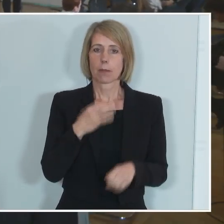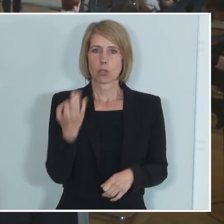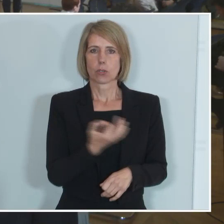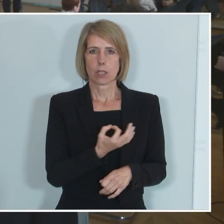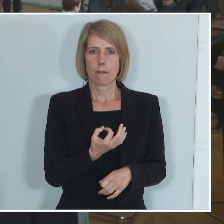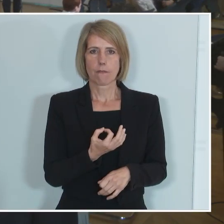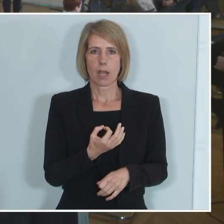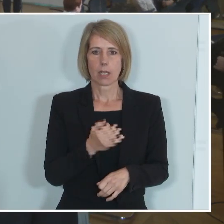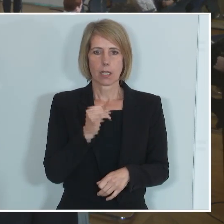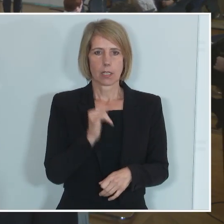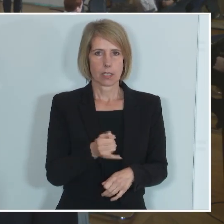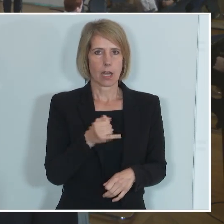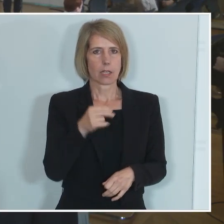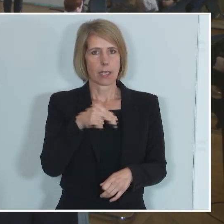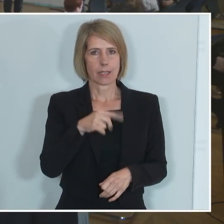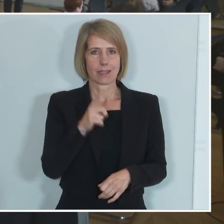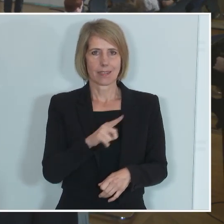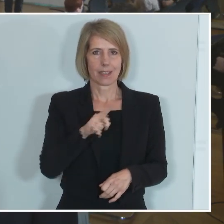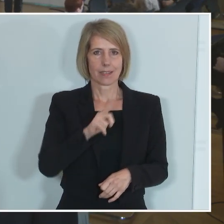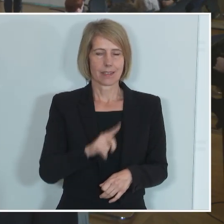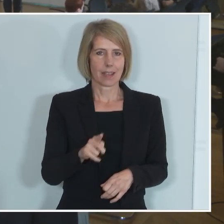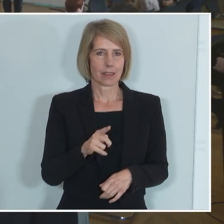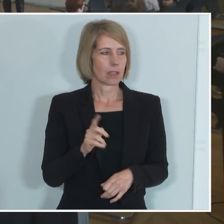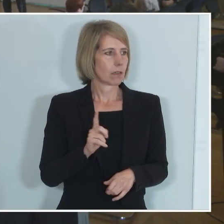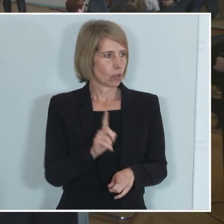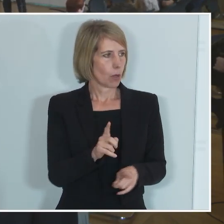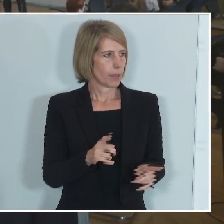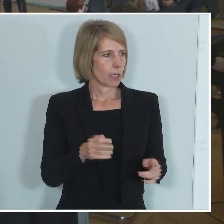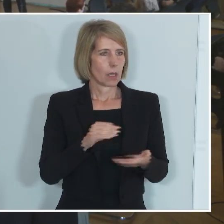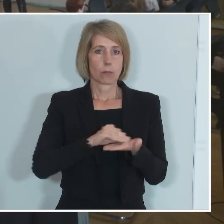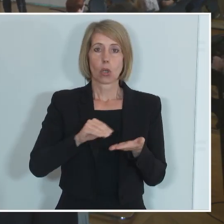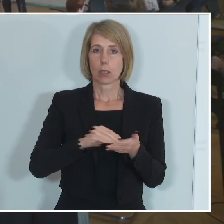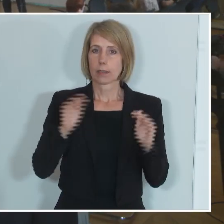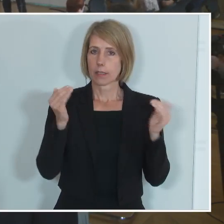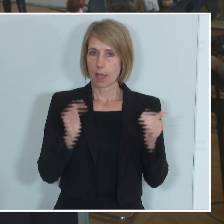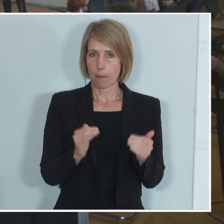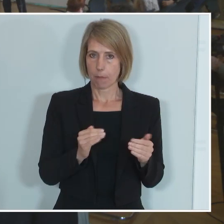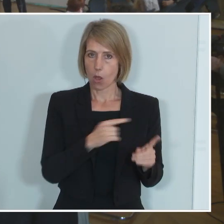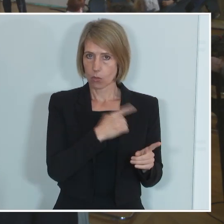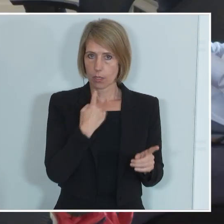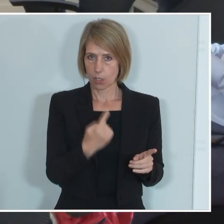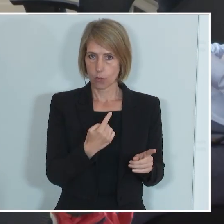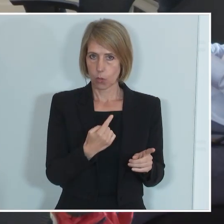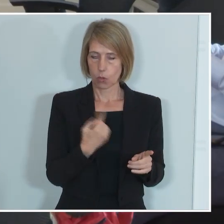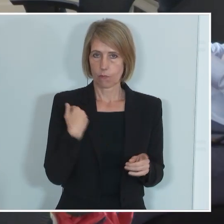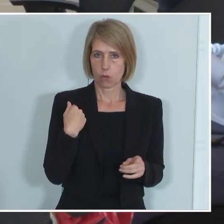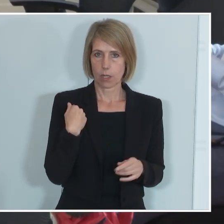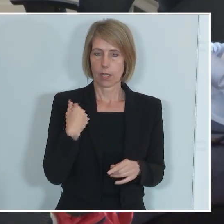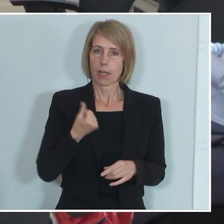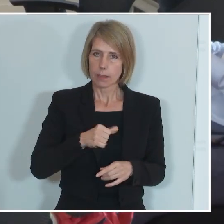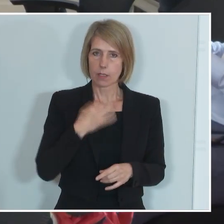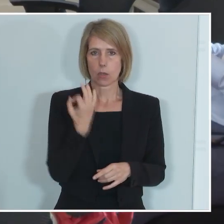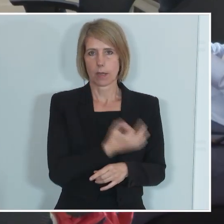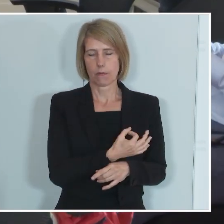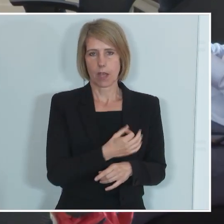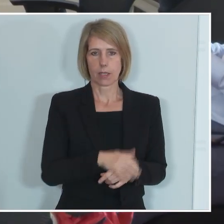Ja, Baumann von der NZZ. Ich habe eine Frage zum Thema Bürokratieabbau, was Sie angesprochen haben. Da